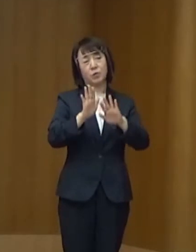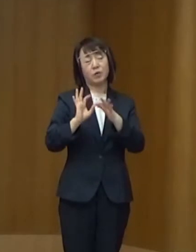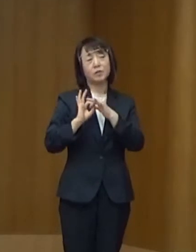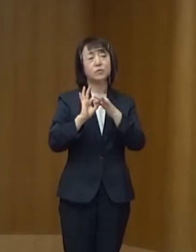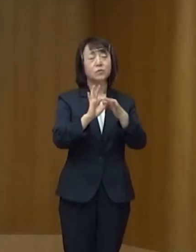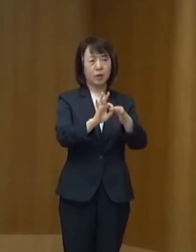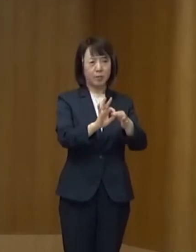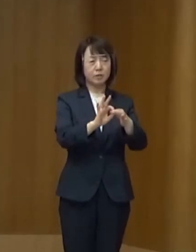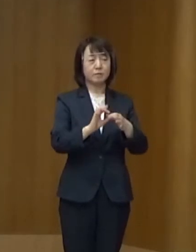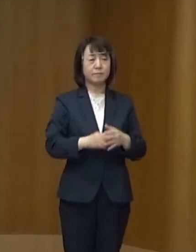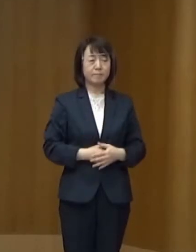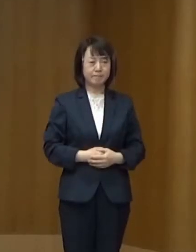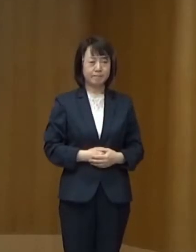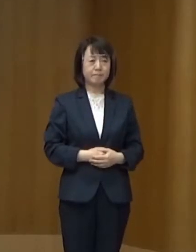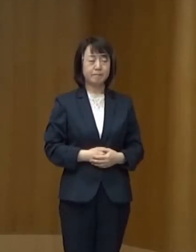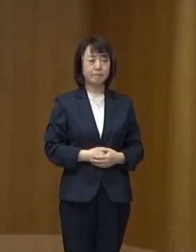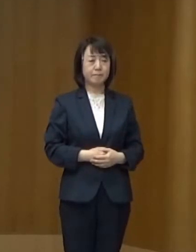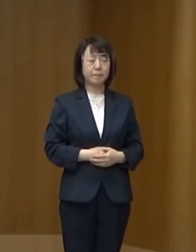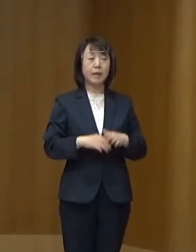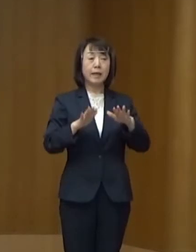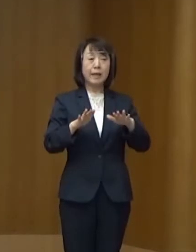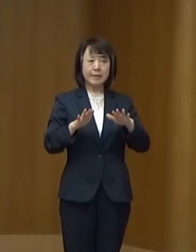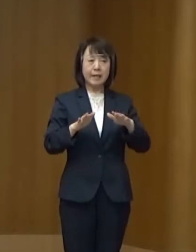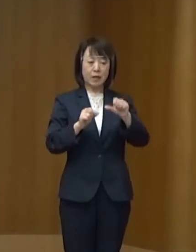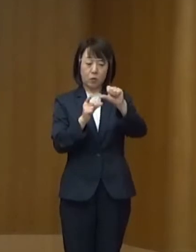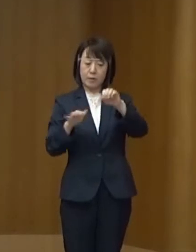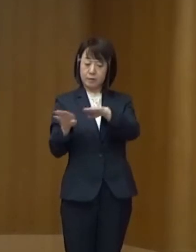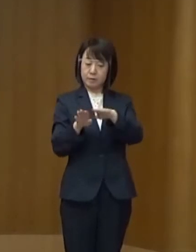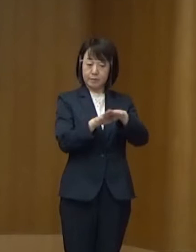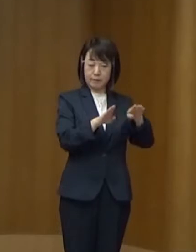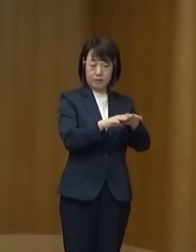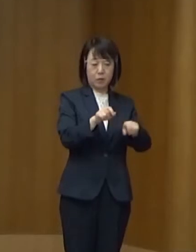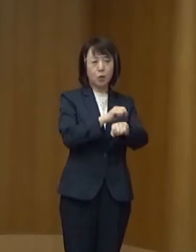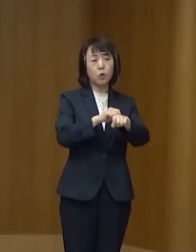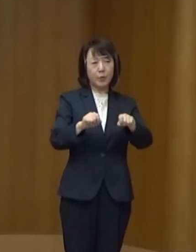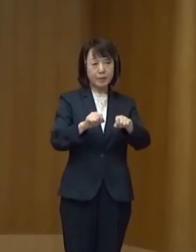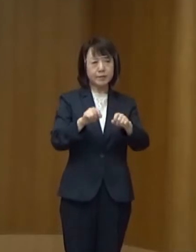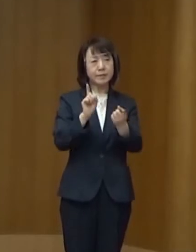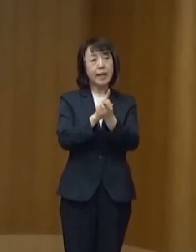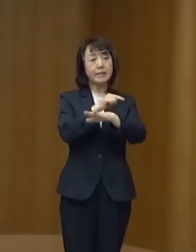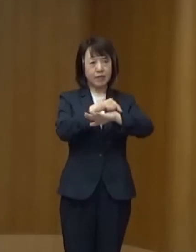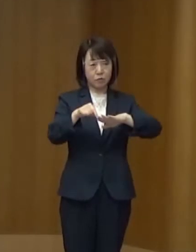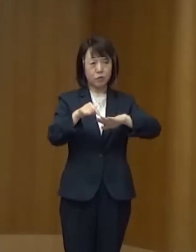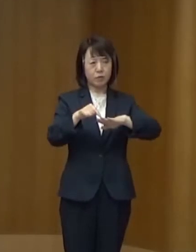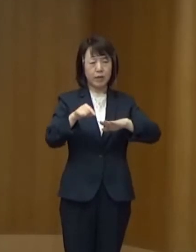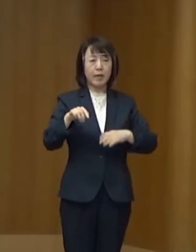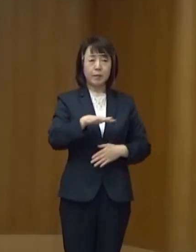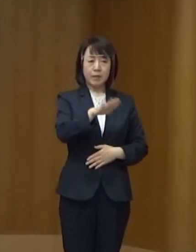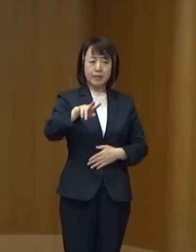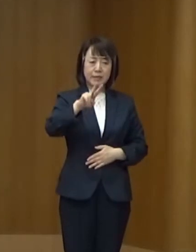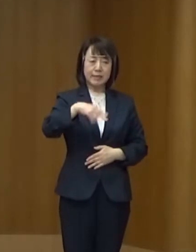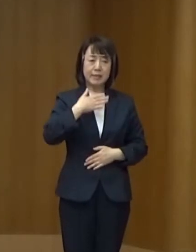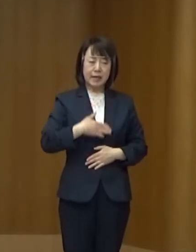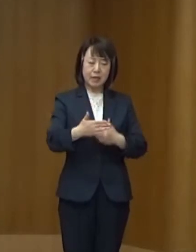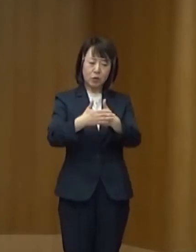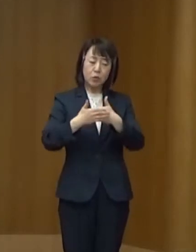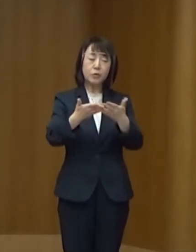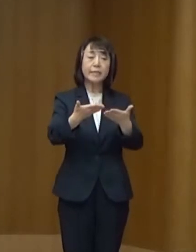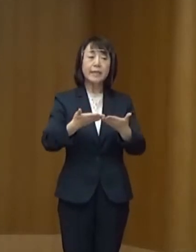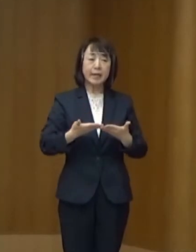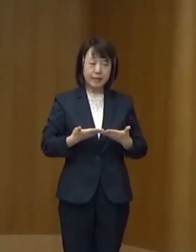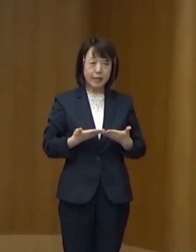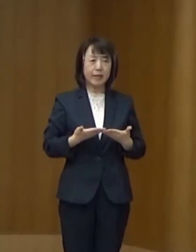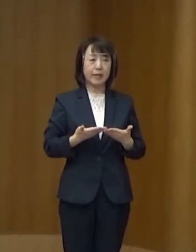いております。現在ゴールデンウィーク特別対策ということで、皆さんのご理解ご協力をいただきま